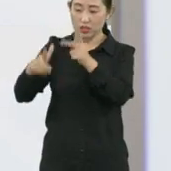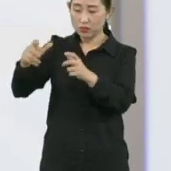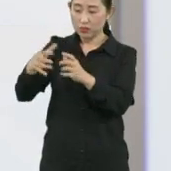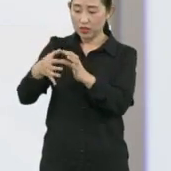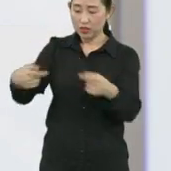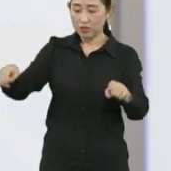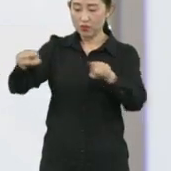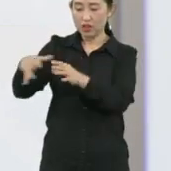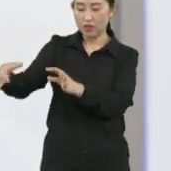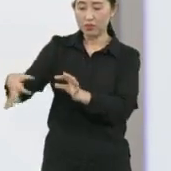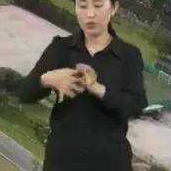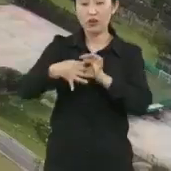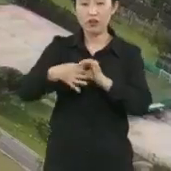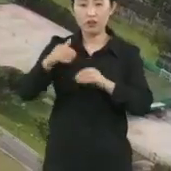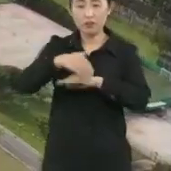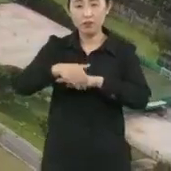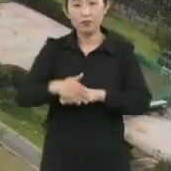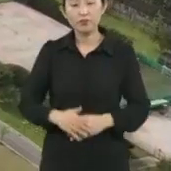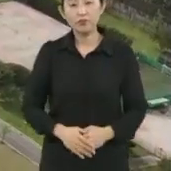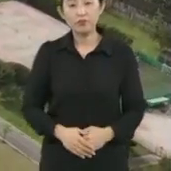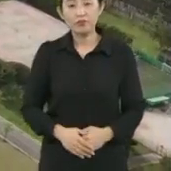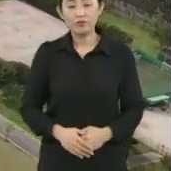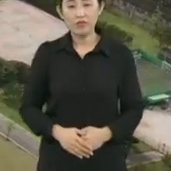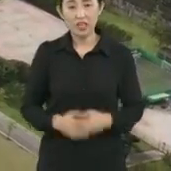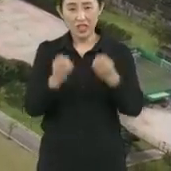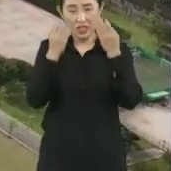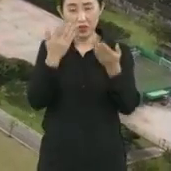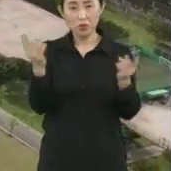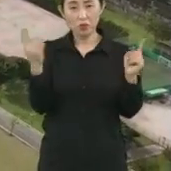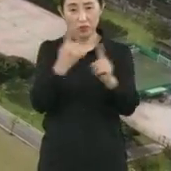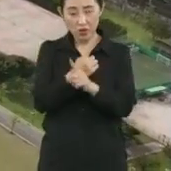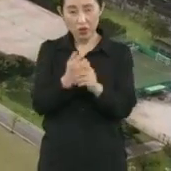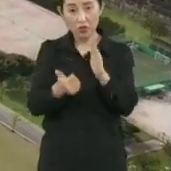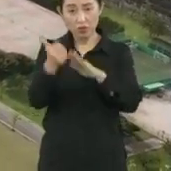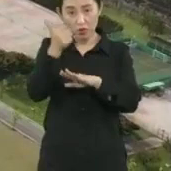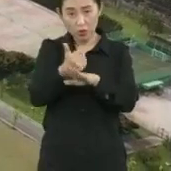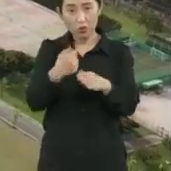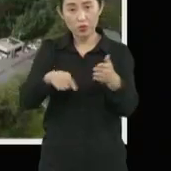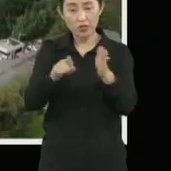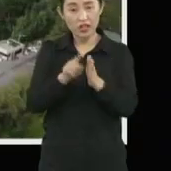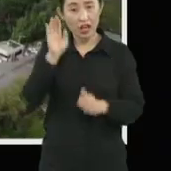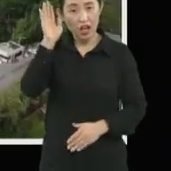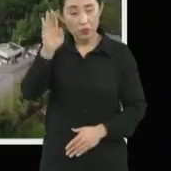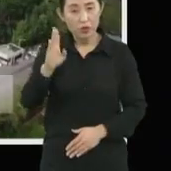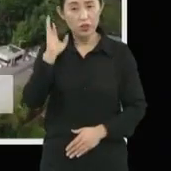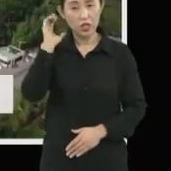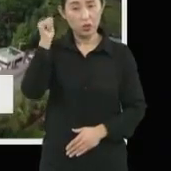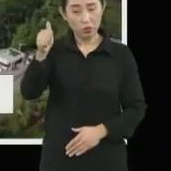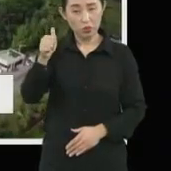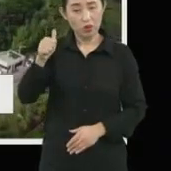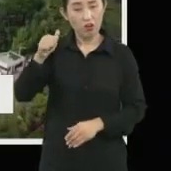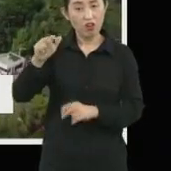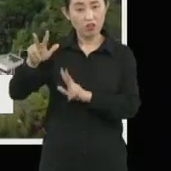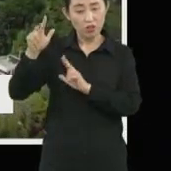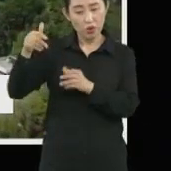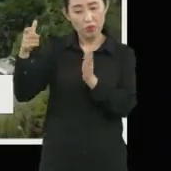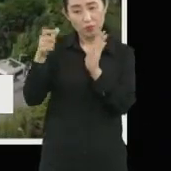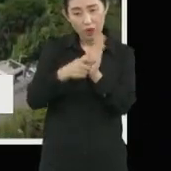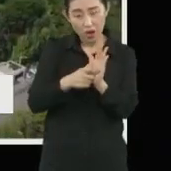편입도 검토하도록 하겠습니다. 대덕특구의 재창조 사업의 성공을 위해서는 앞으로 대선 공약화나 기업